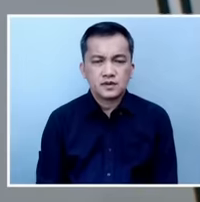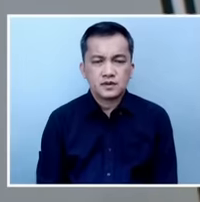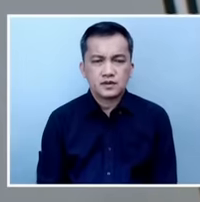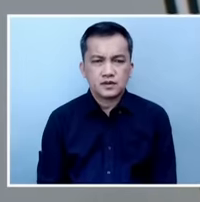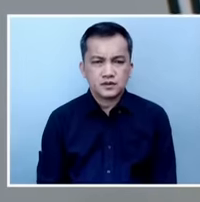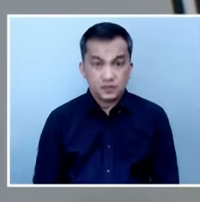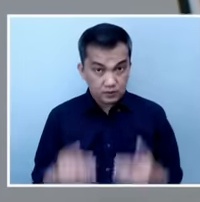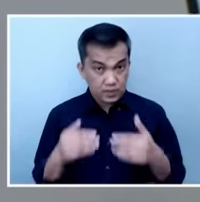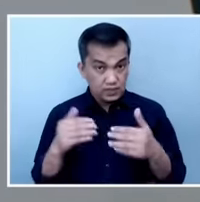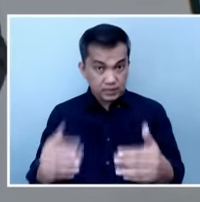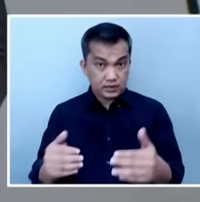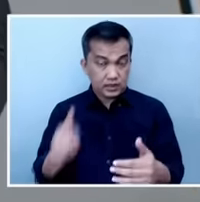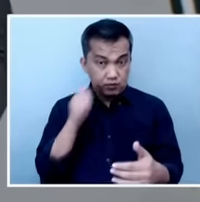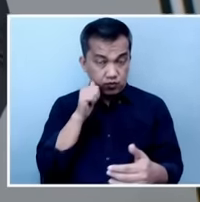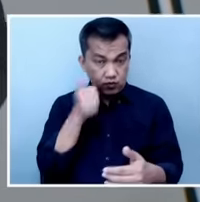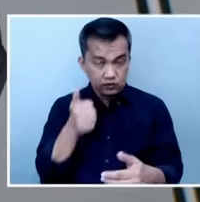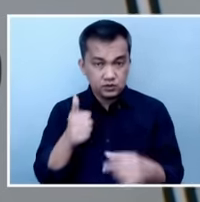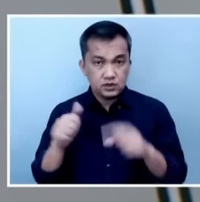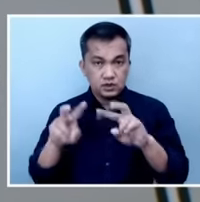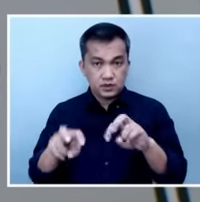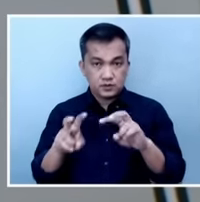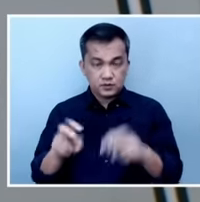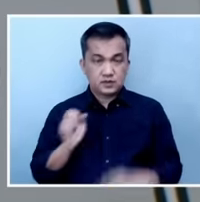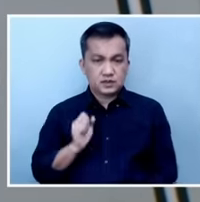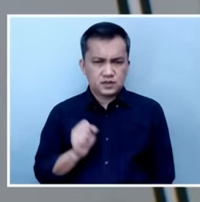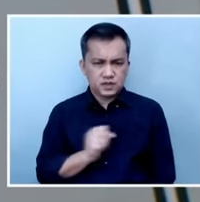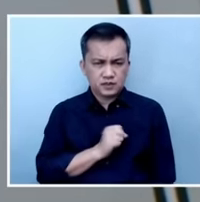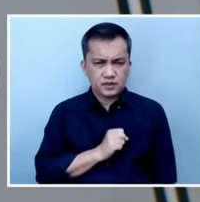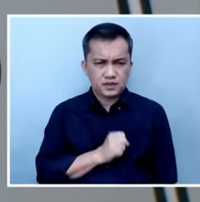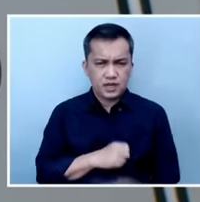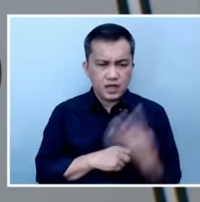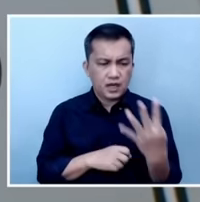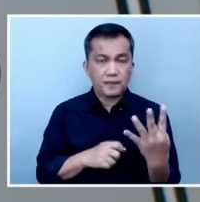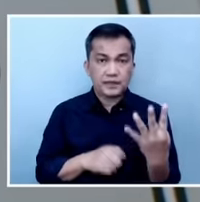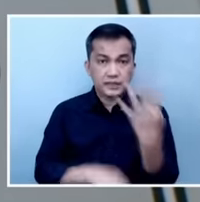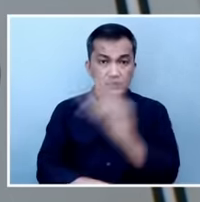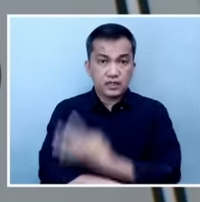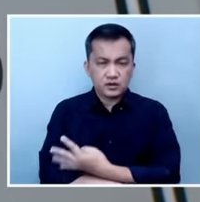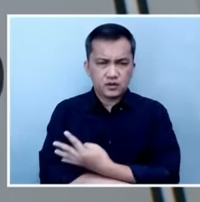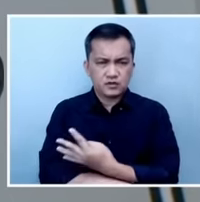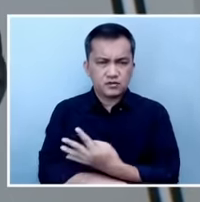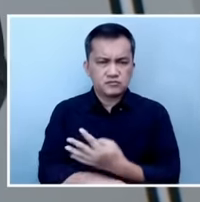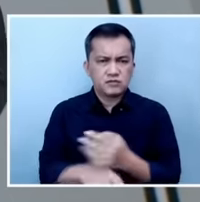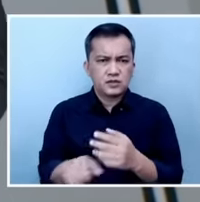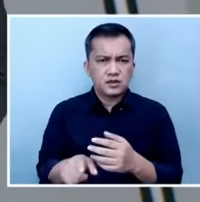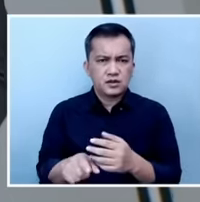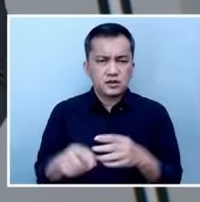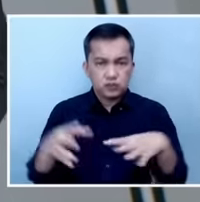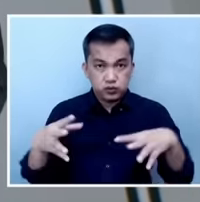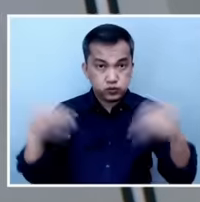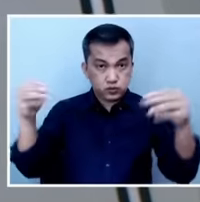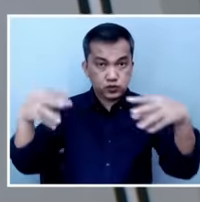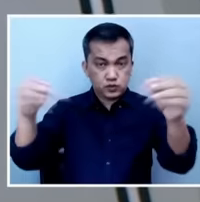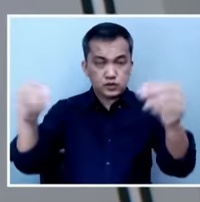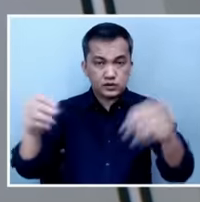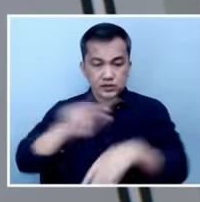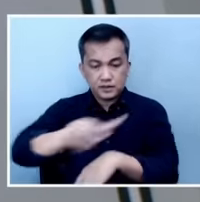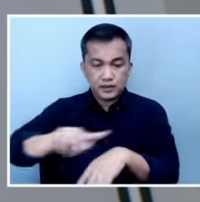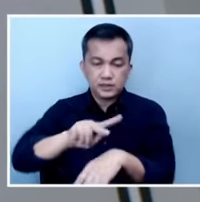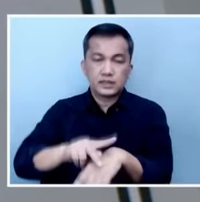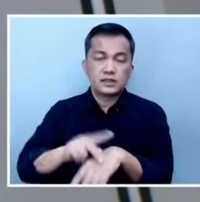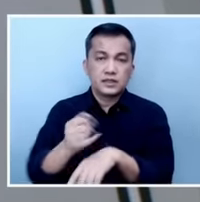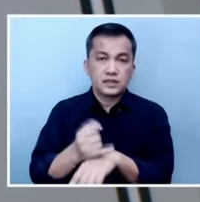Aarangkada na bukas ang imbestigasyon ng Senado sa apat na araw na malawakang blackout sa Panay Island sa